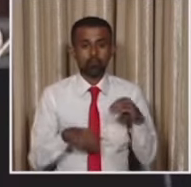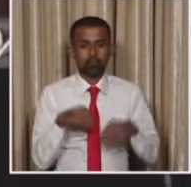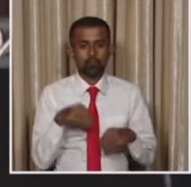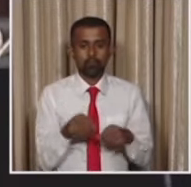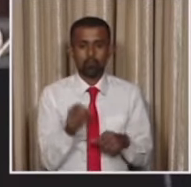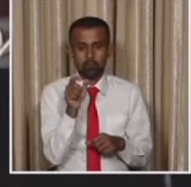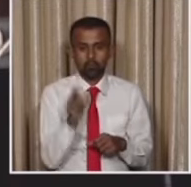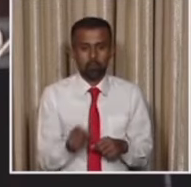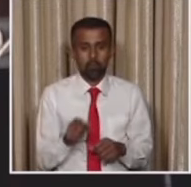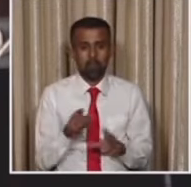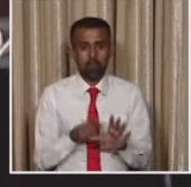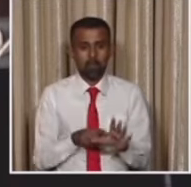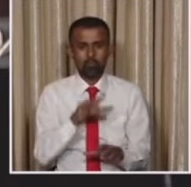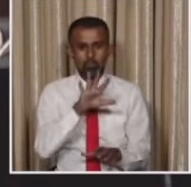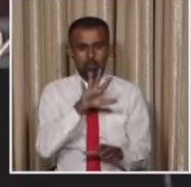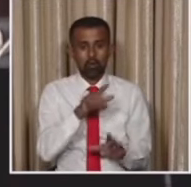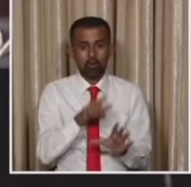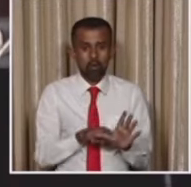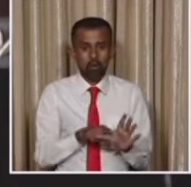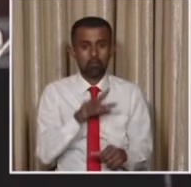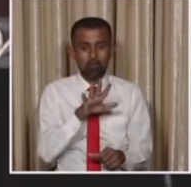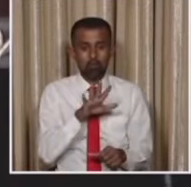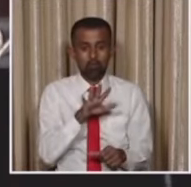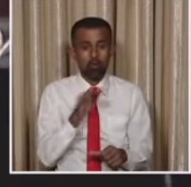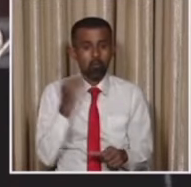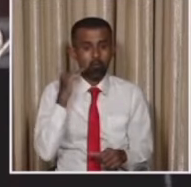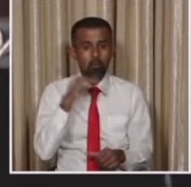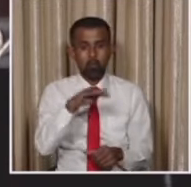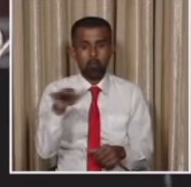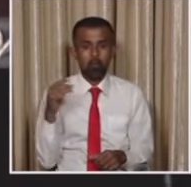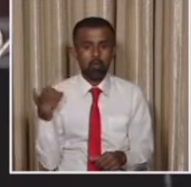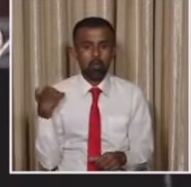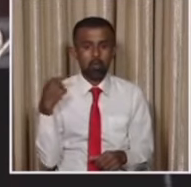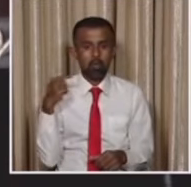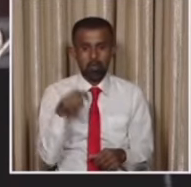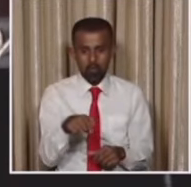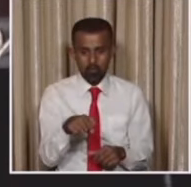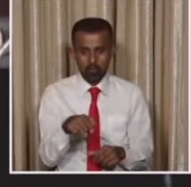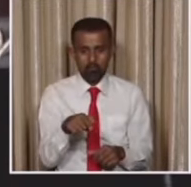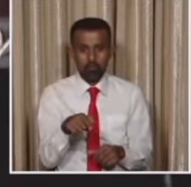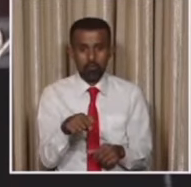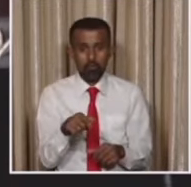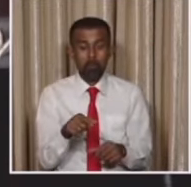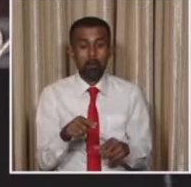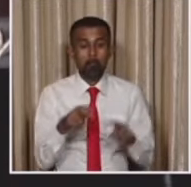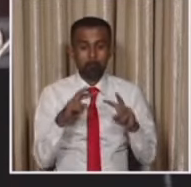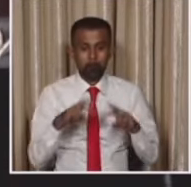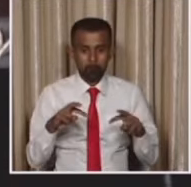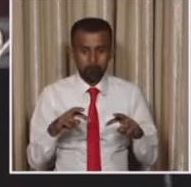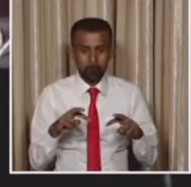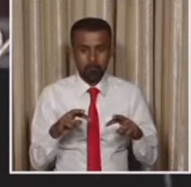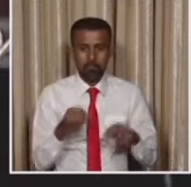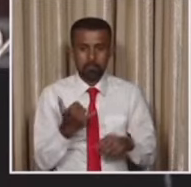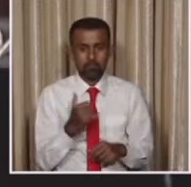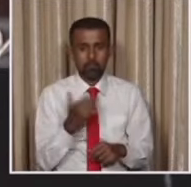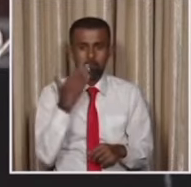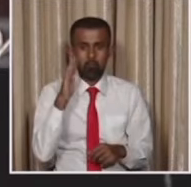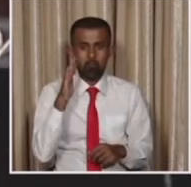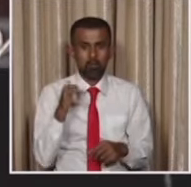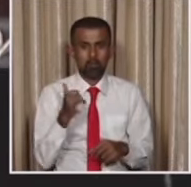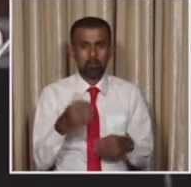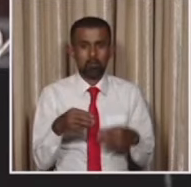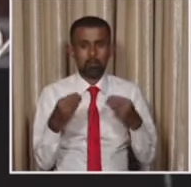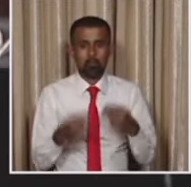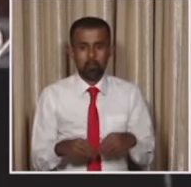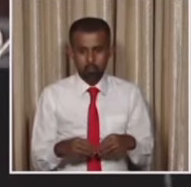දේශපාලකයා වසර 5කට වරක් ජනතාව ඉදිරියට ඇවිල්ලා ජනතාවගේ පරීක්ෂණයට ලක් වෙනවා. සමහරු සමත් වෙනවා, සමහරු